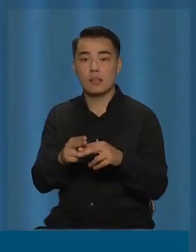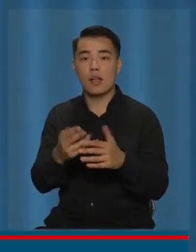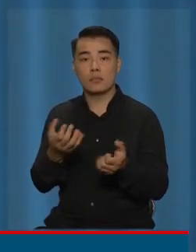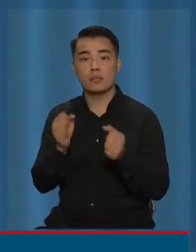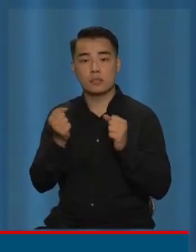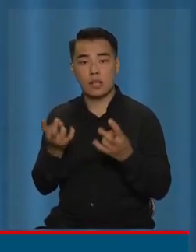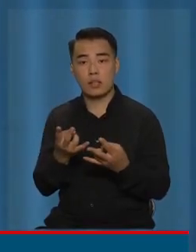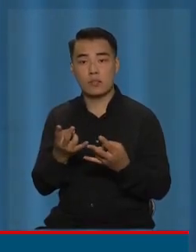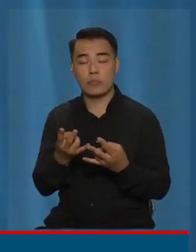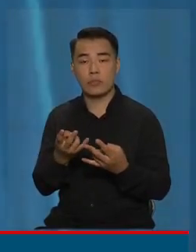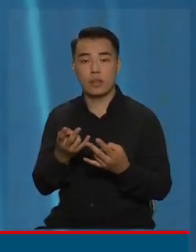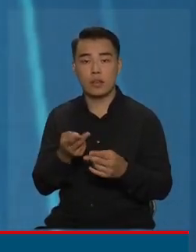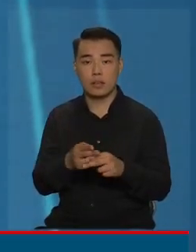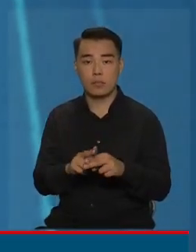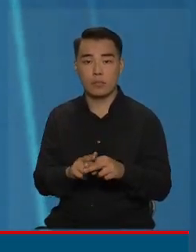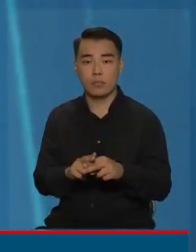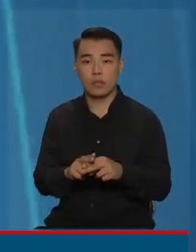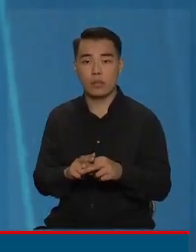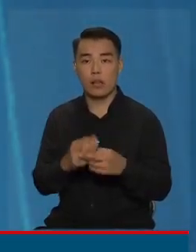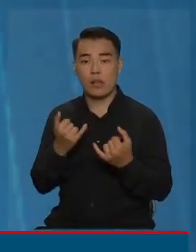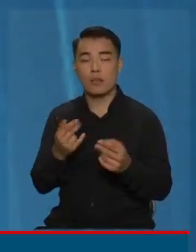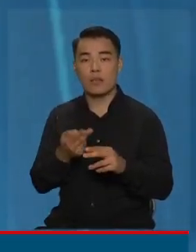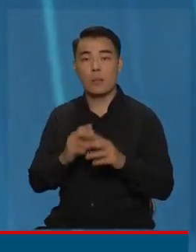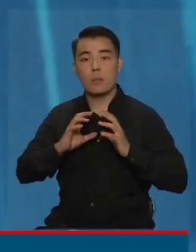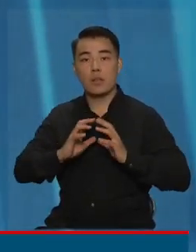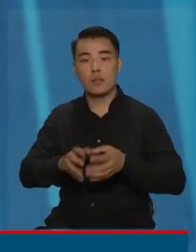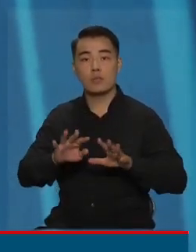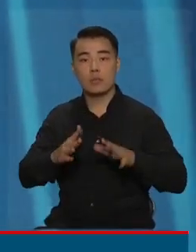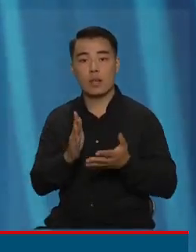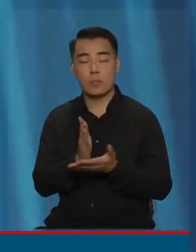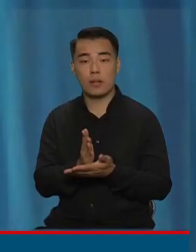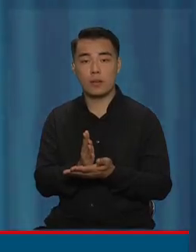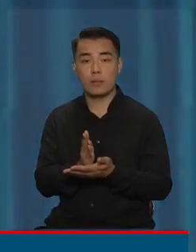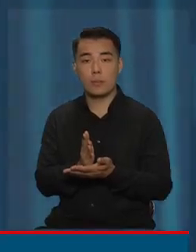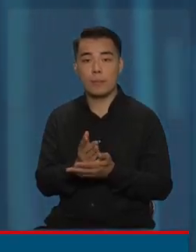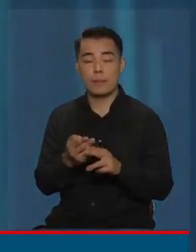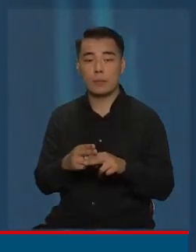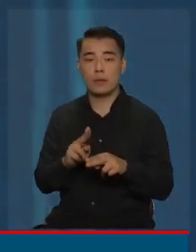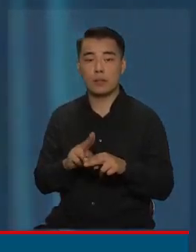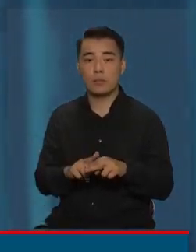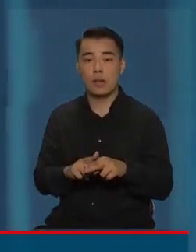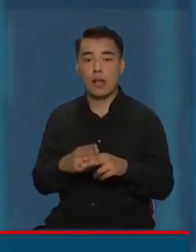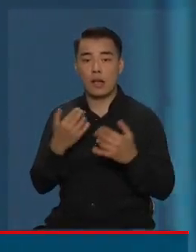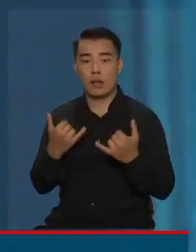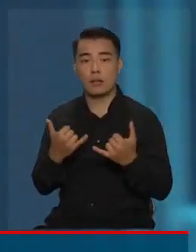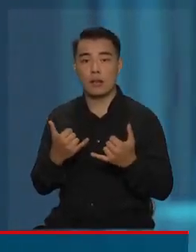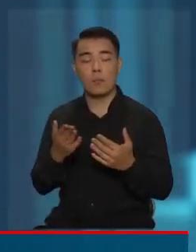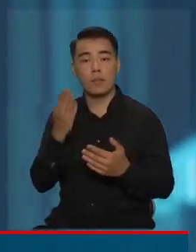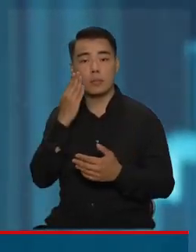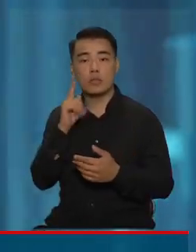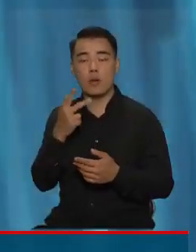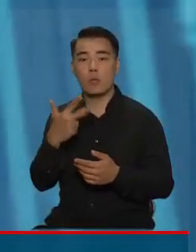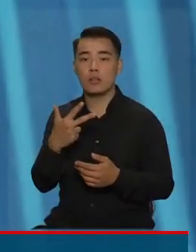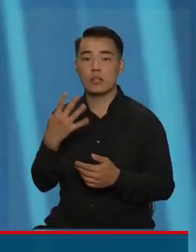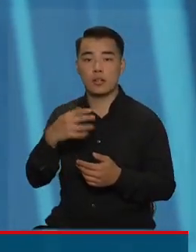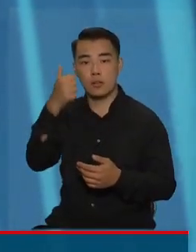керекпіз. Ол енді дүние жүзі болатқан құбылыс. Сондықтан да бұл мысалыға 30-40